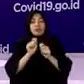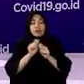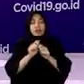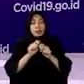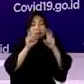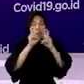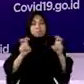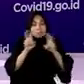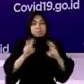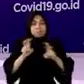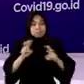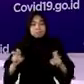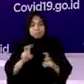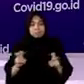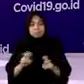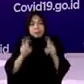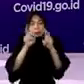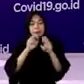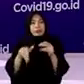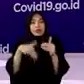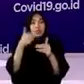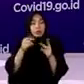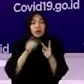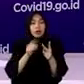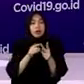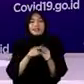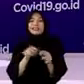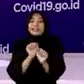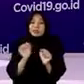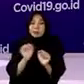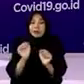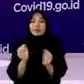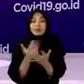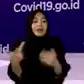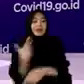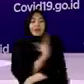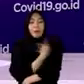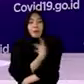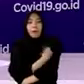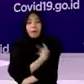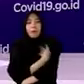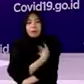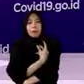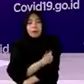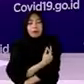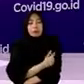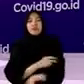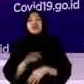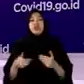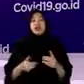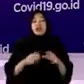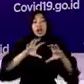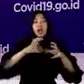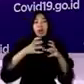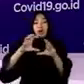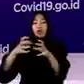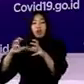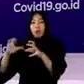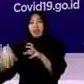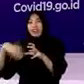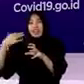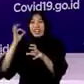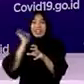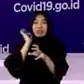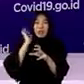itu, pemerintah akan berupaya melakukan percepatan vaksinasi di Indonesia maupun memprioritaskan kelompok yang